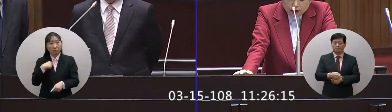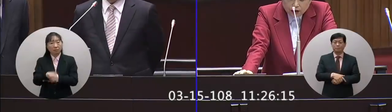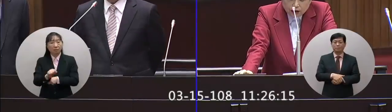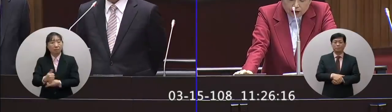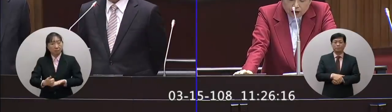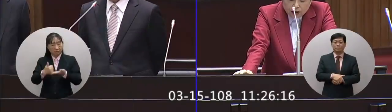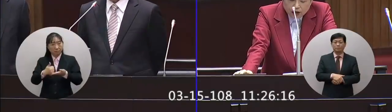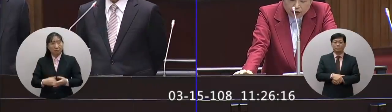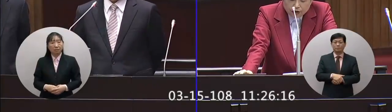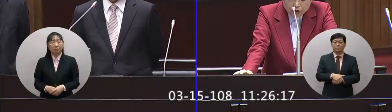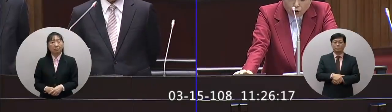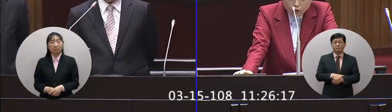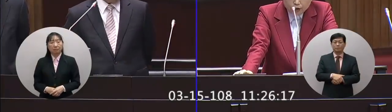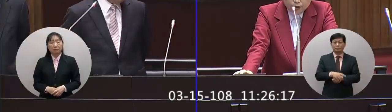就是